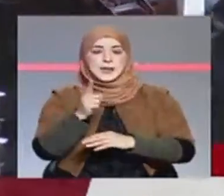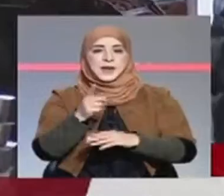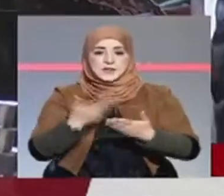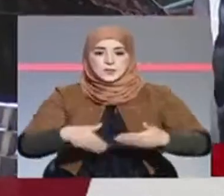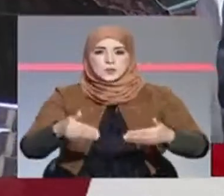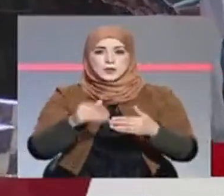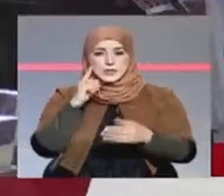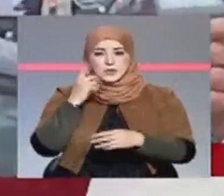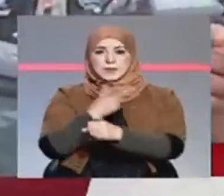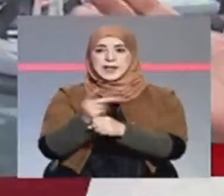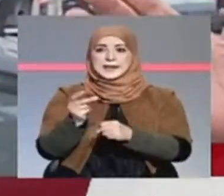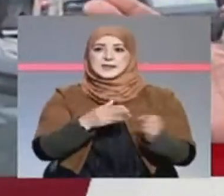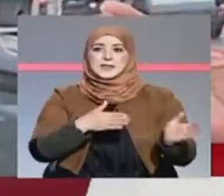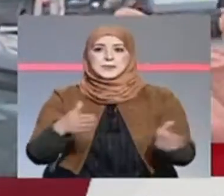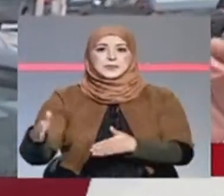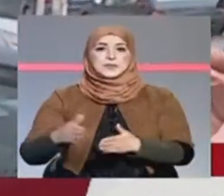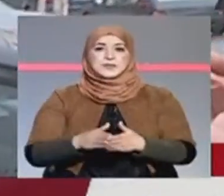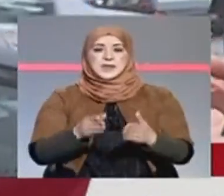الخطير